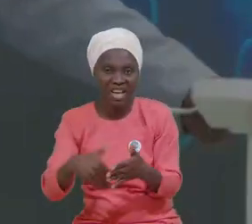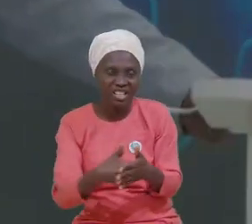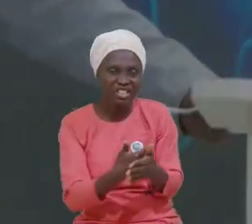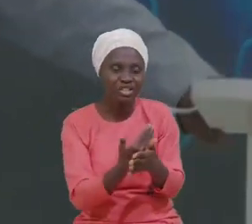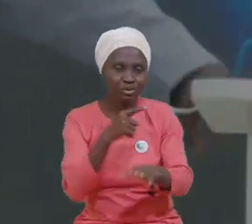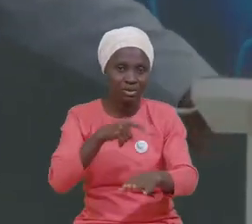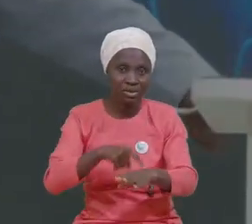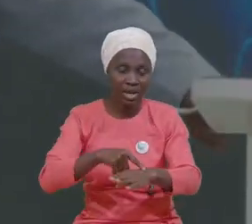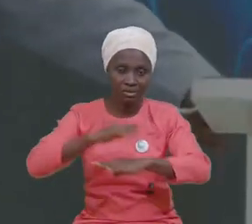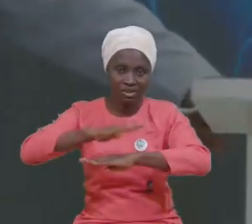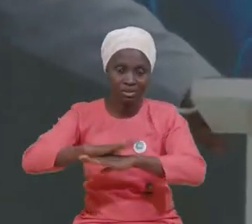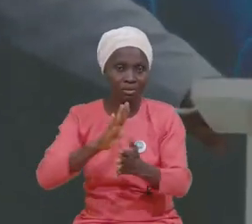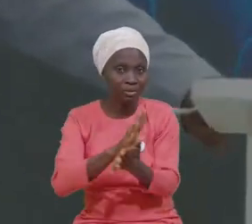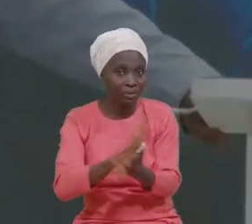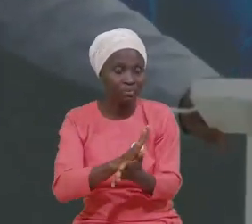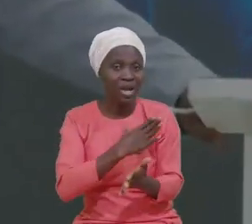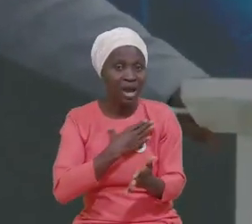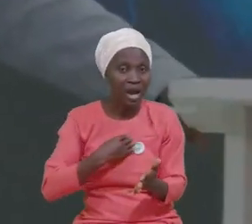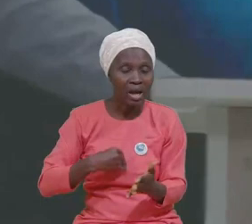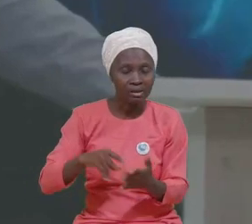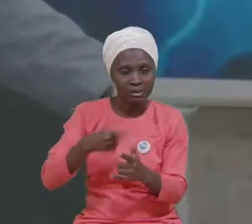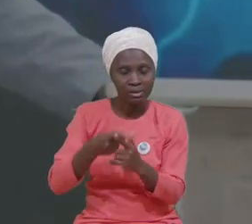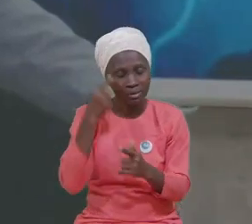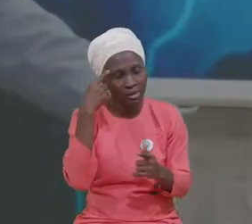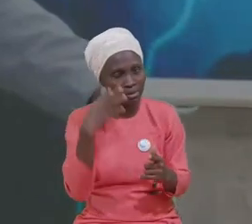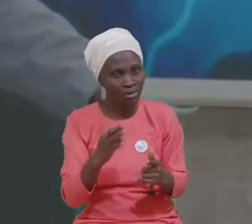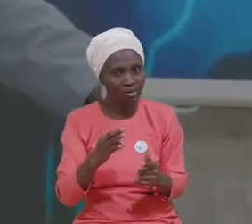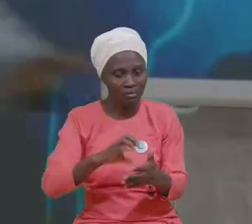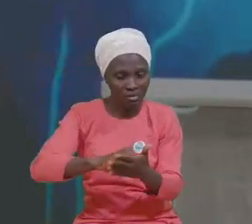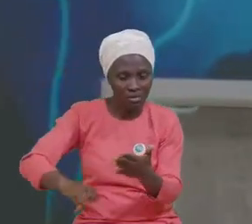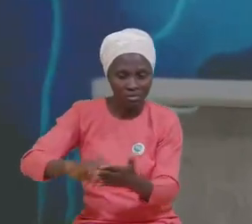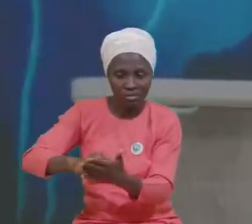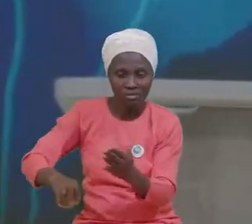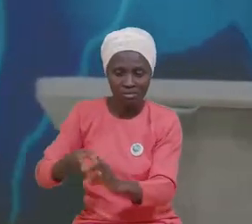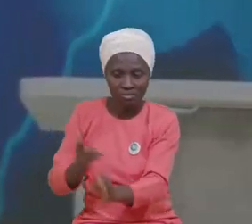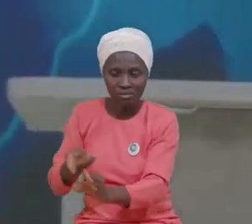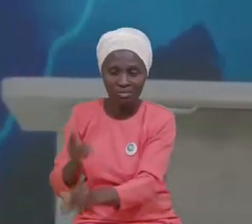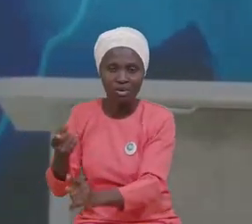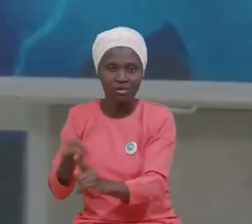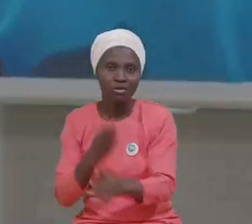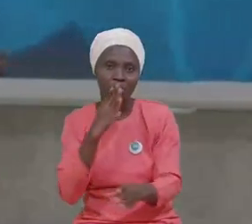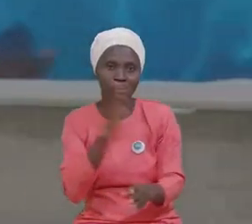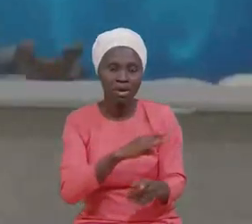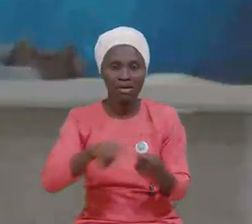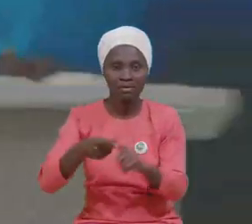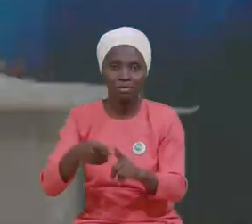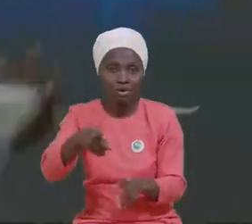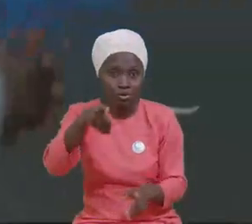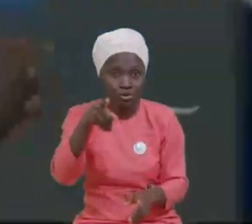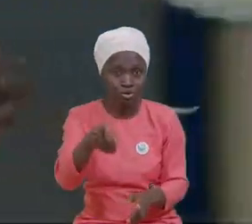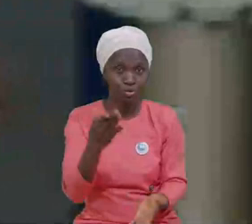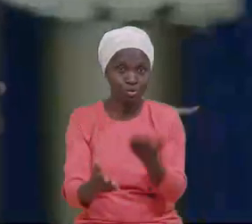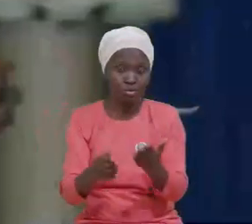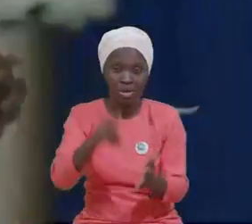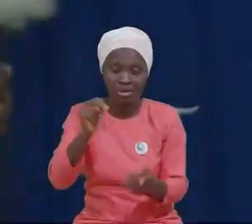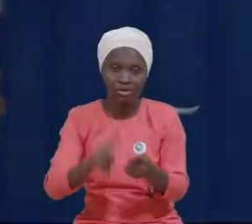de côté les mauvais amis et en te faisant entourer de bons amis.